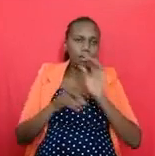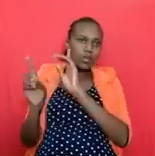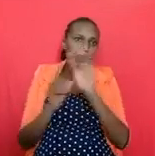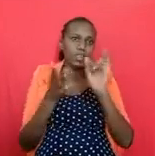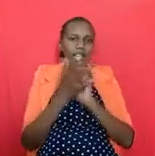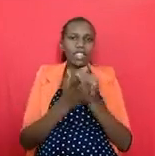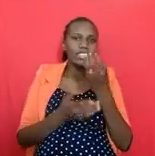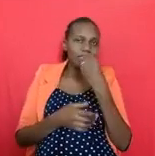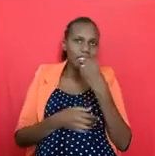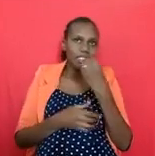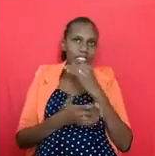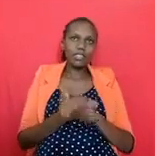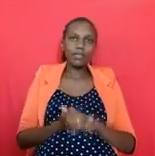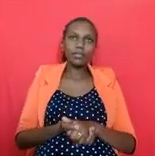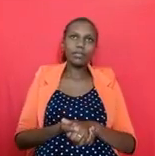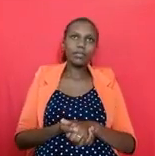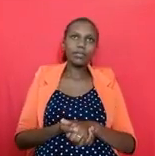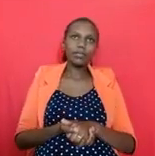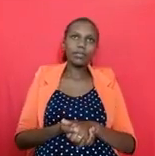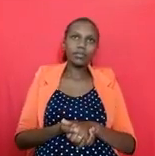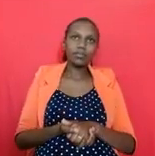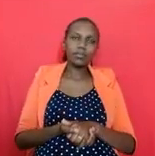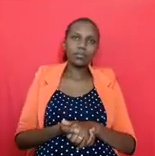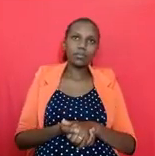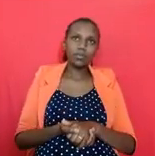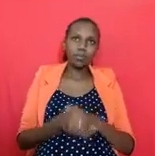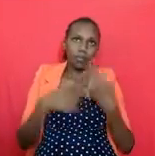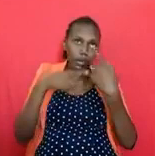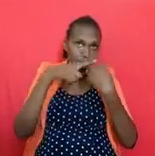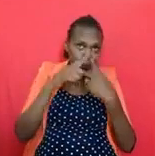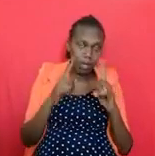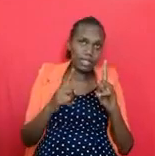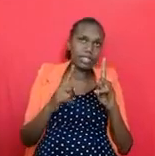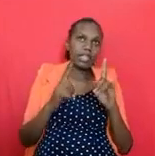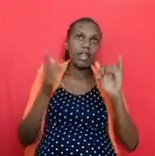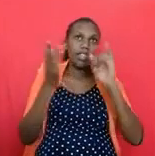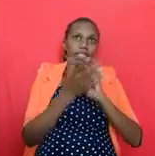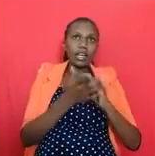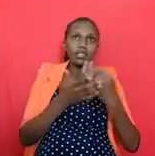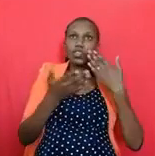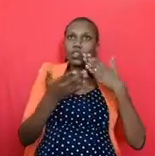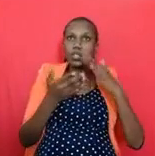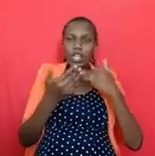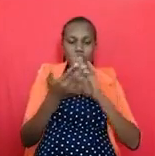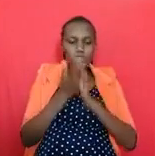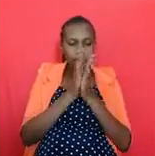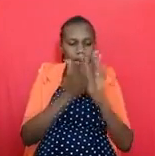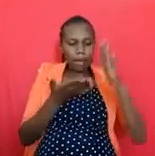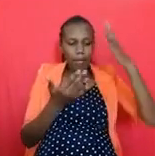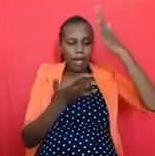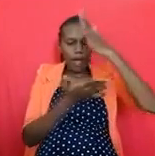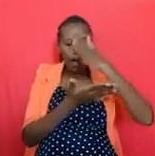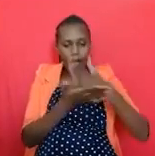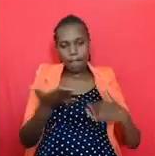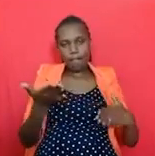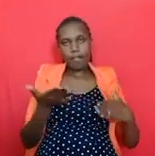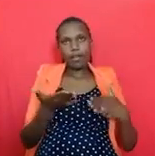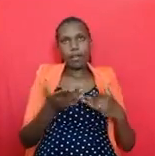cukari makiriaga no nigetha cukari ucio kinya kanuthu kau